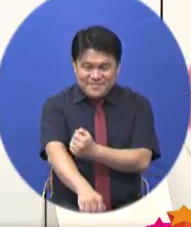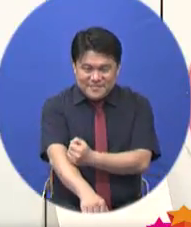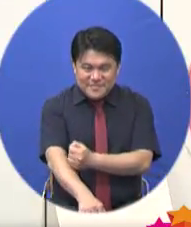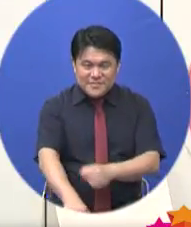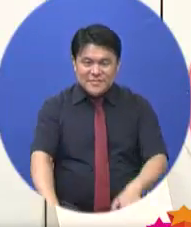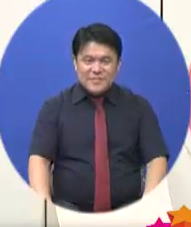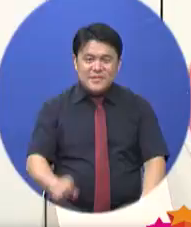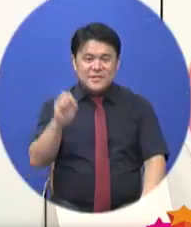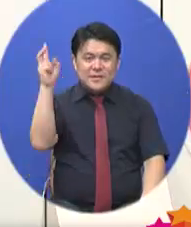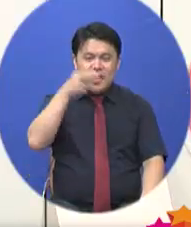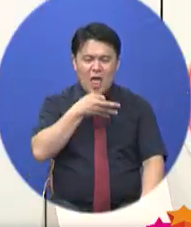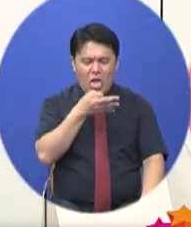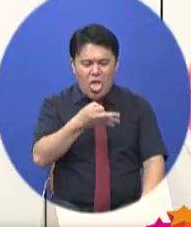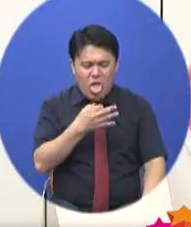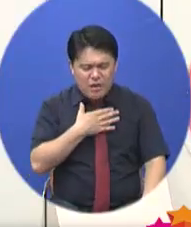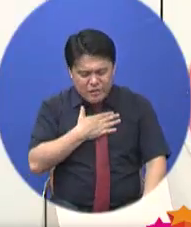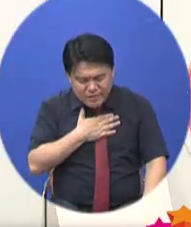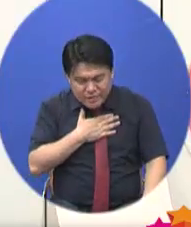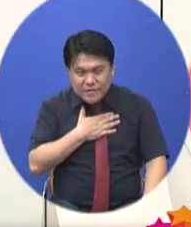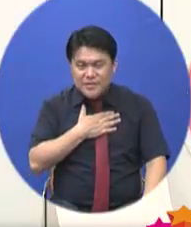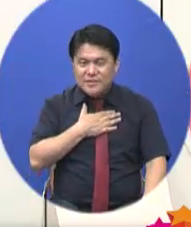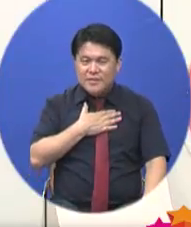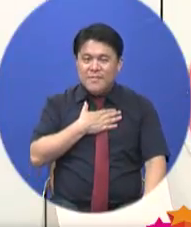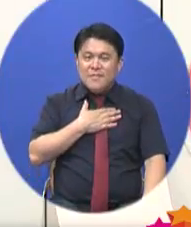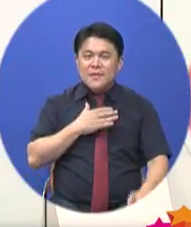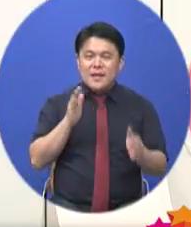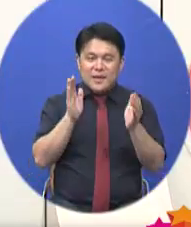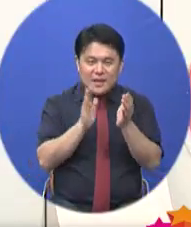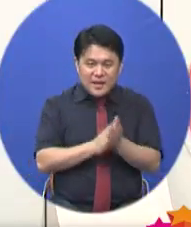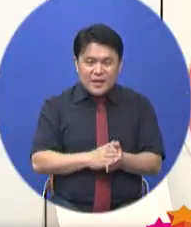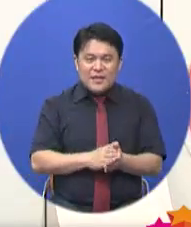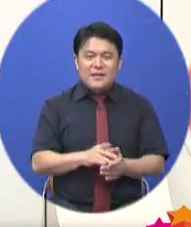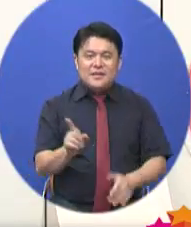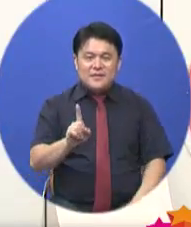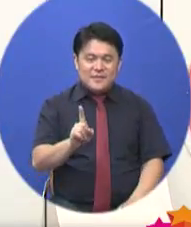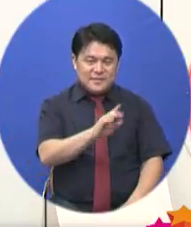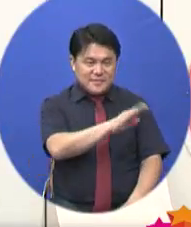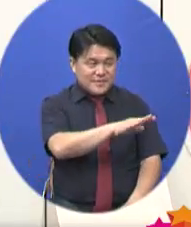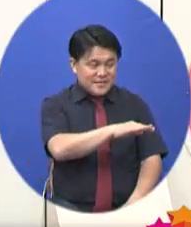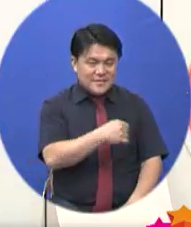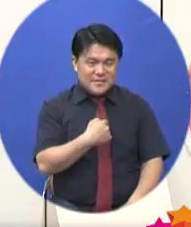수고하셨습니다. 아유, 기침이다. 선생님이 흑산도 아가씨. 예. 결정적으로